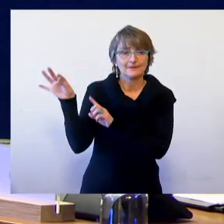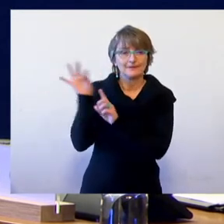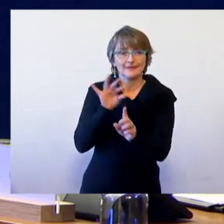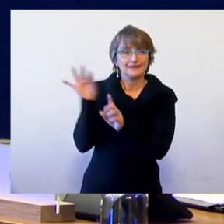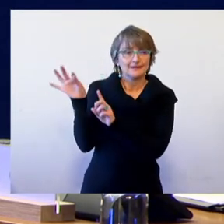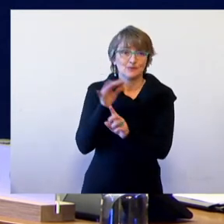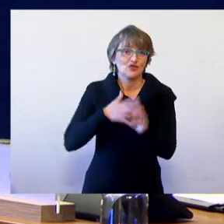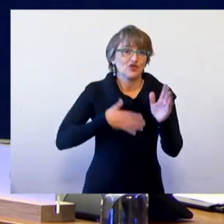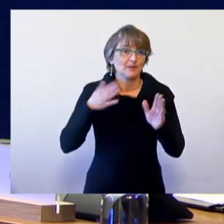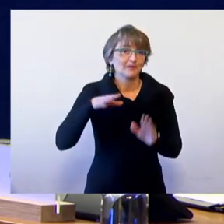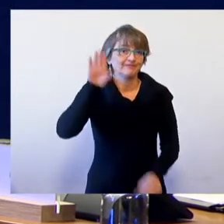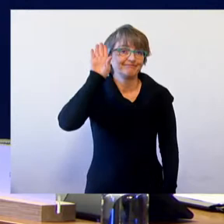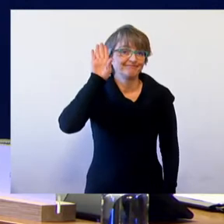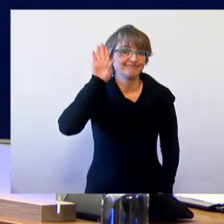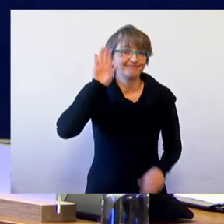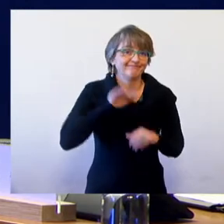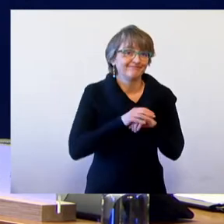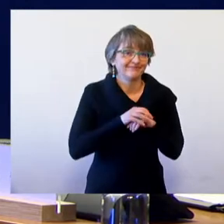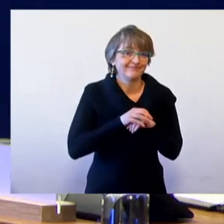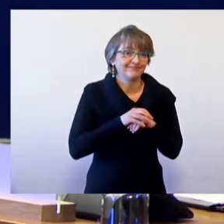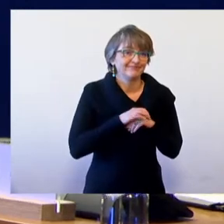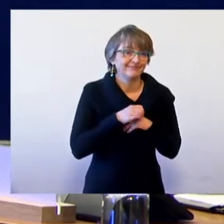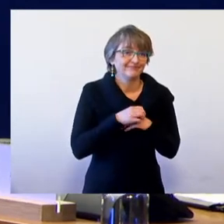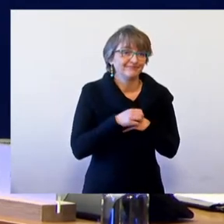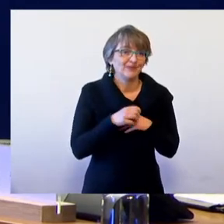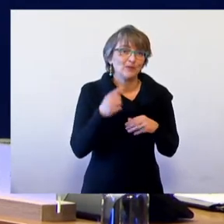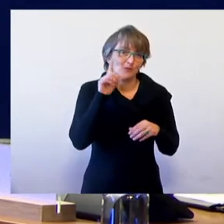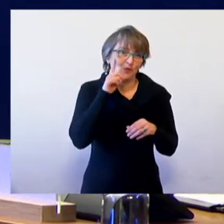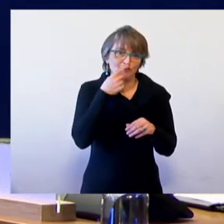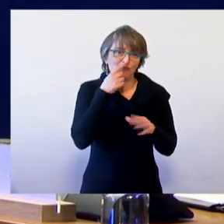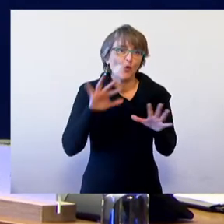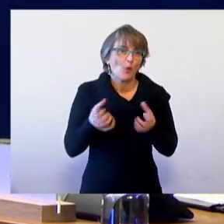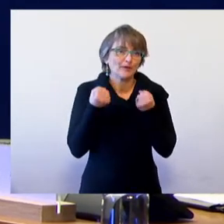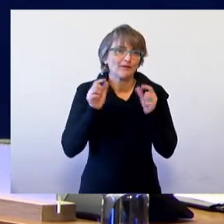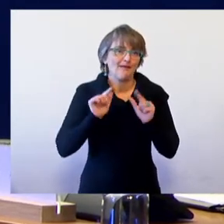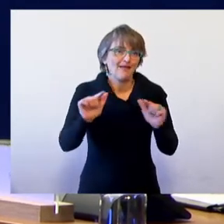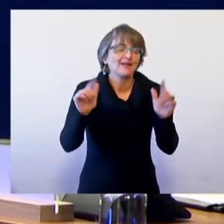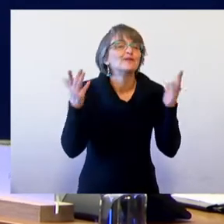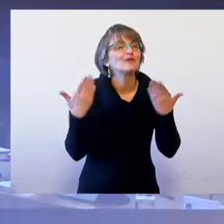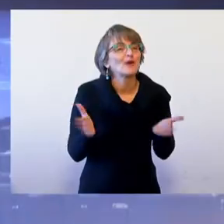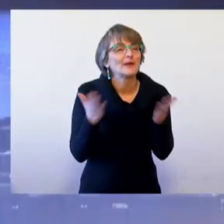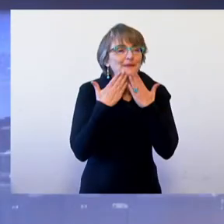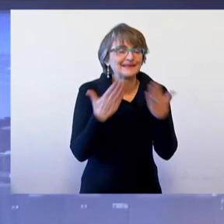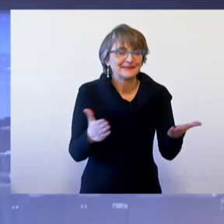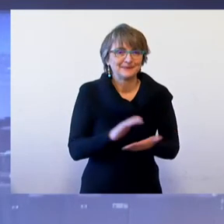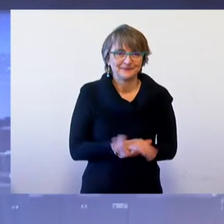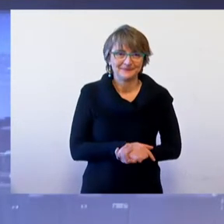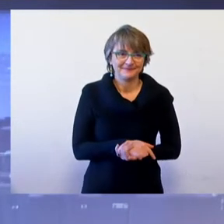vous proposer ma candidature, puisque je pense que j'en ai les capacités. Voilà, merci.